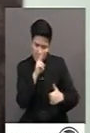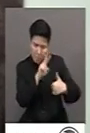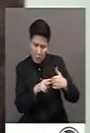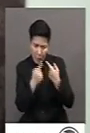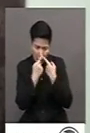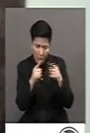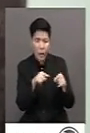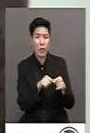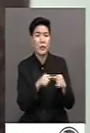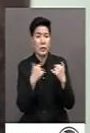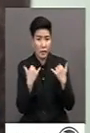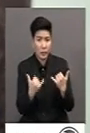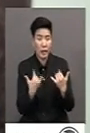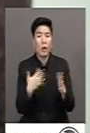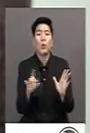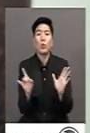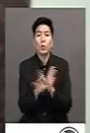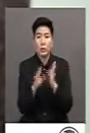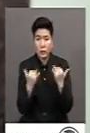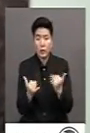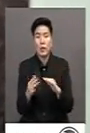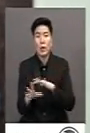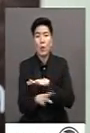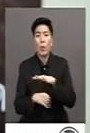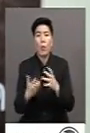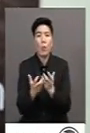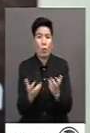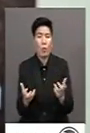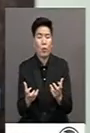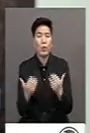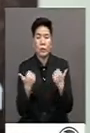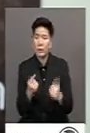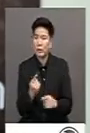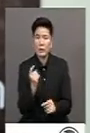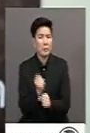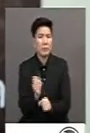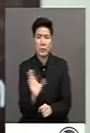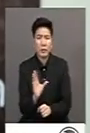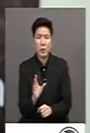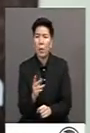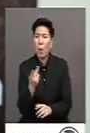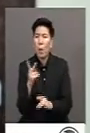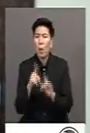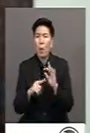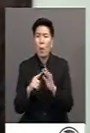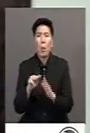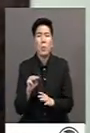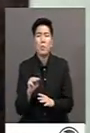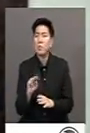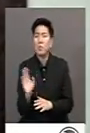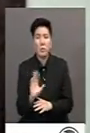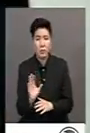นะครับแล้วท้ายที่สุดนี่ก็ชัดเจนว่าลักทรัพย์ทำความผิดอย่าเลยอย่าทำแบบนี้มันไม่คุ้มกับที่ถูกดำเนินคดี